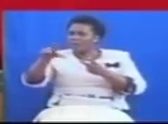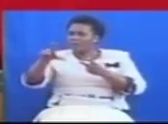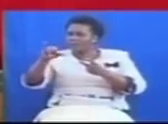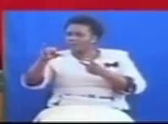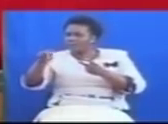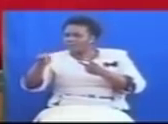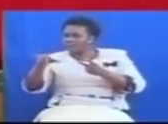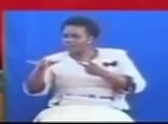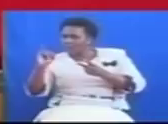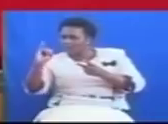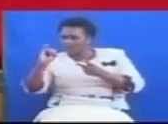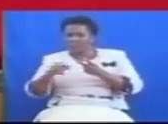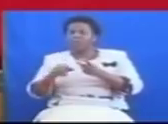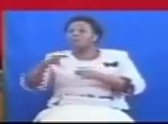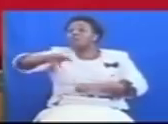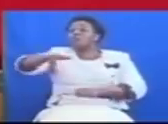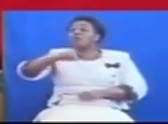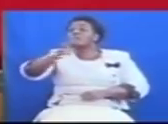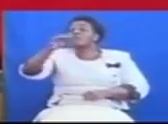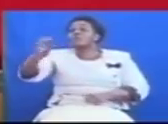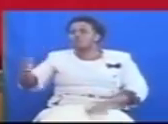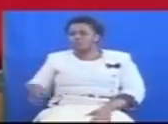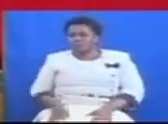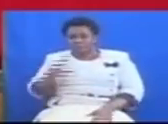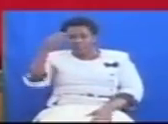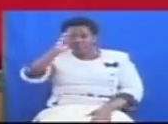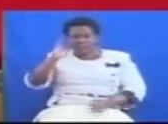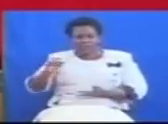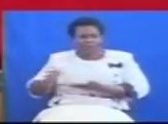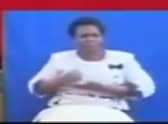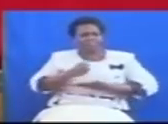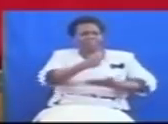Spika, serikali imetoa kiasi cha shilingi bilioni